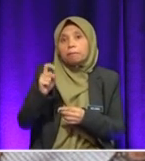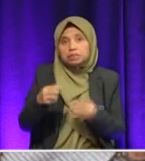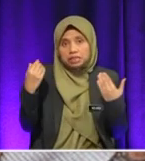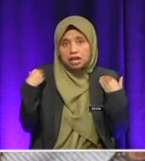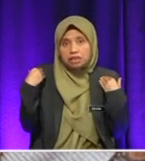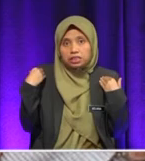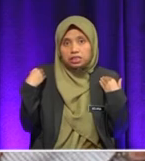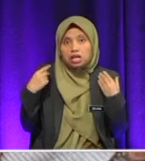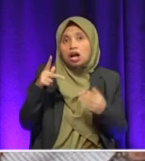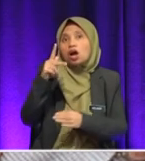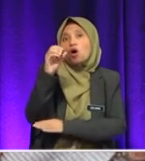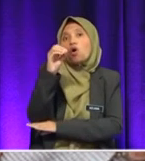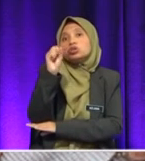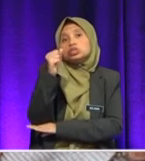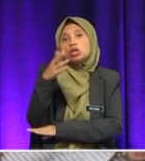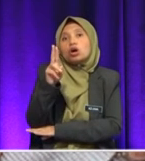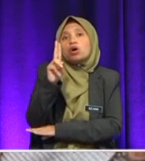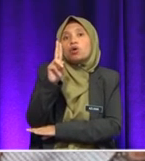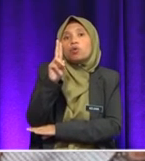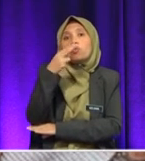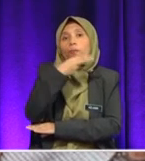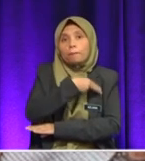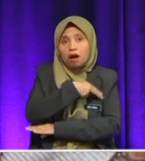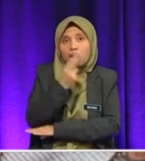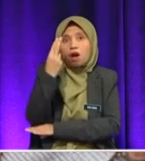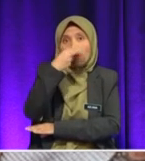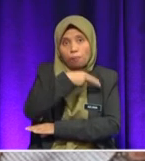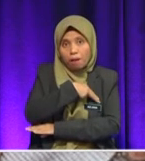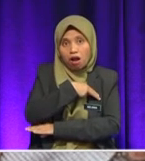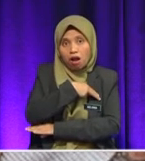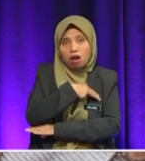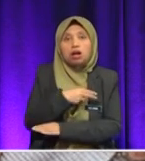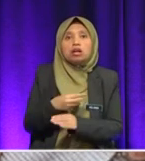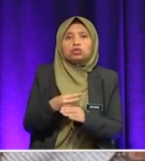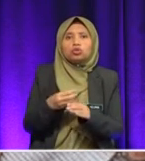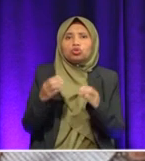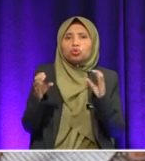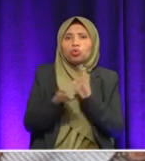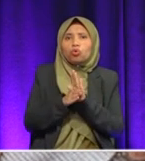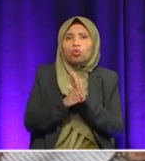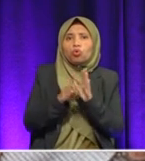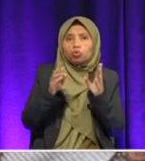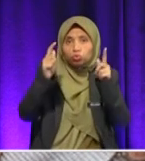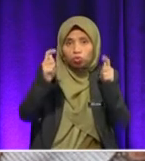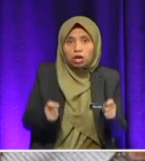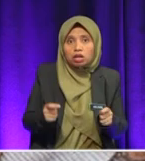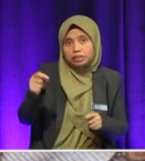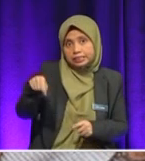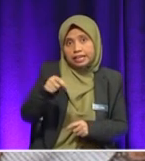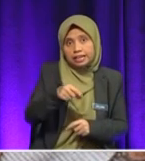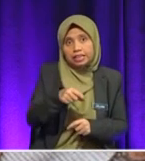di kos upah 40 sumpah Niki Coba aja kita punya pekerja mimpi tukang jahit Oke orang yang menyerah pola